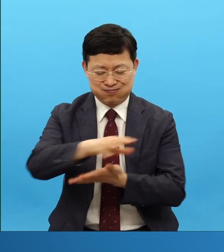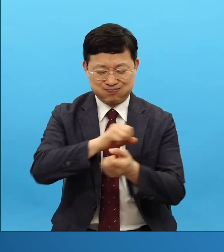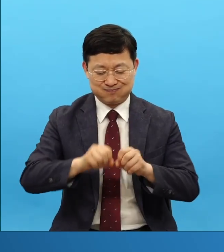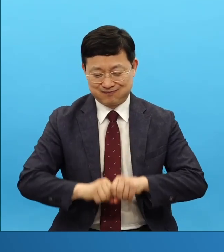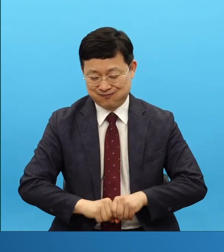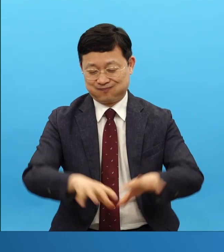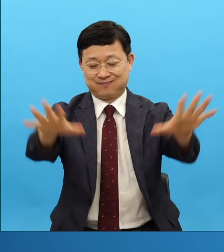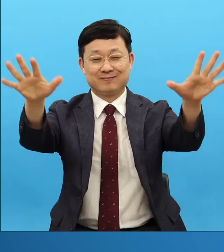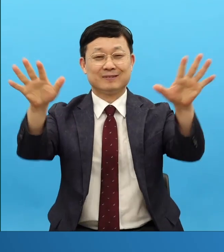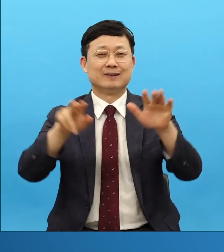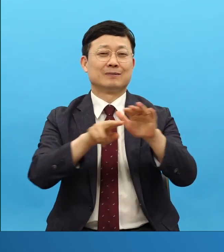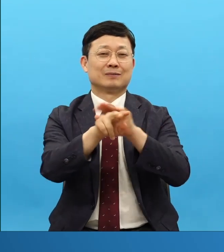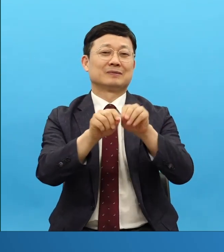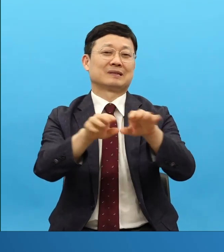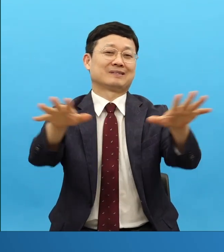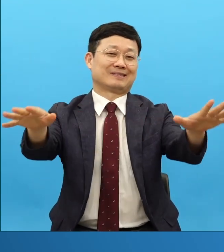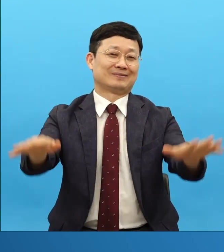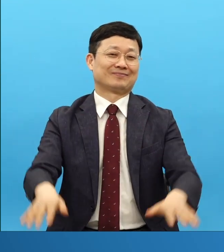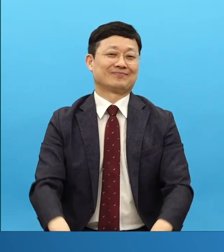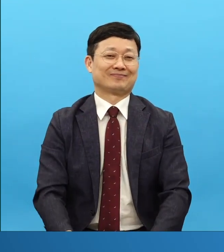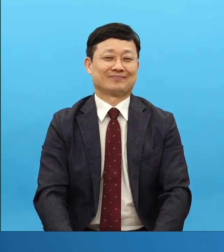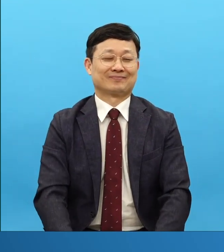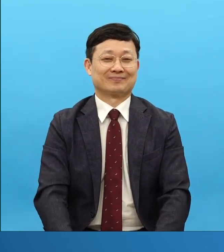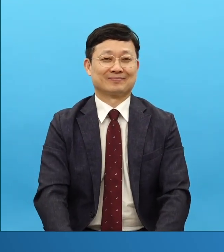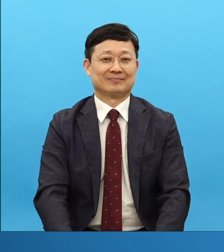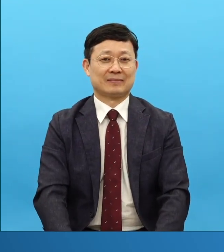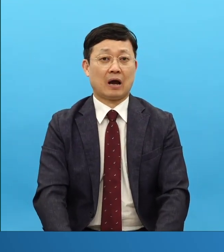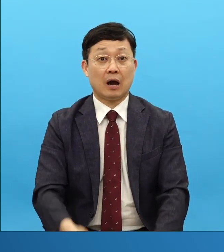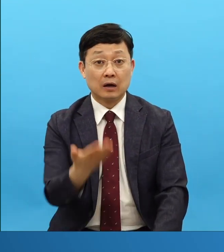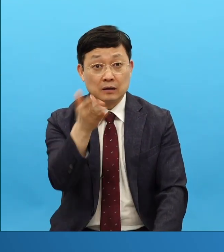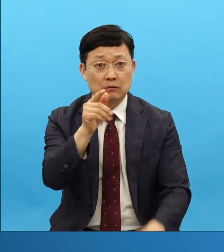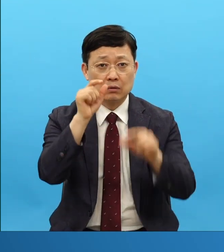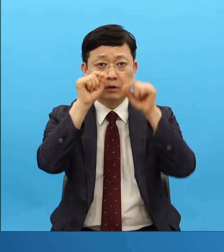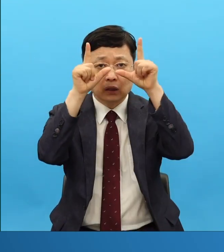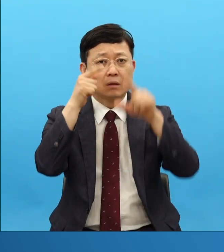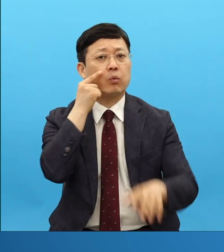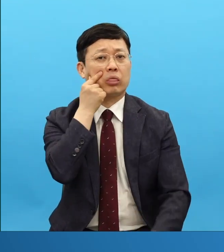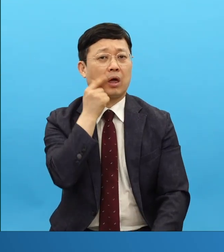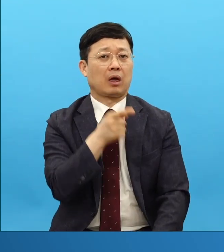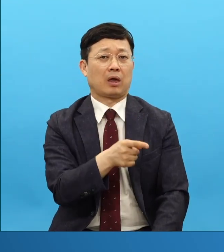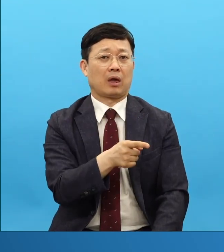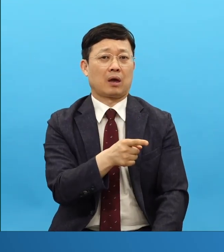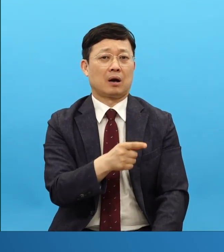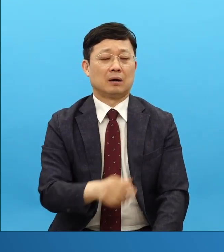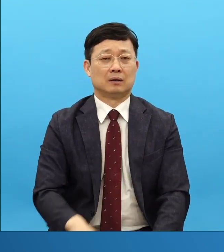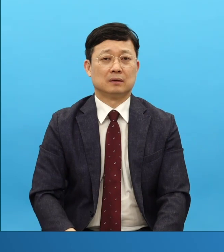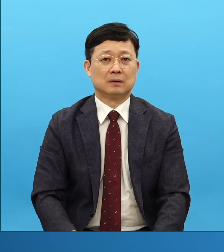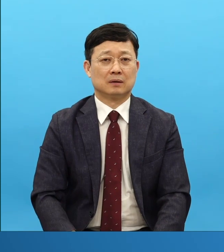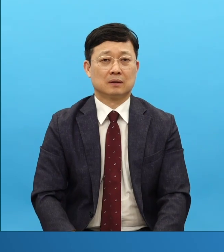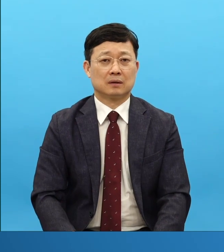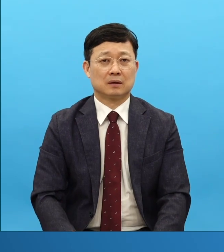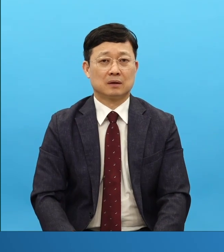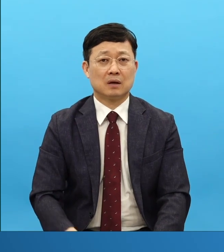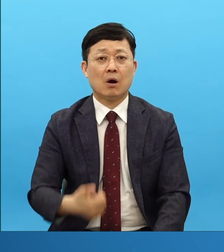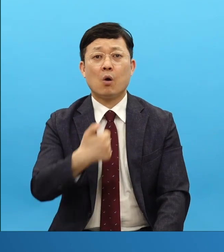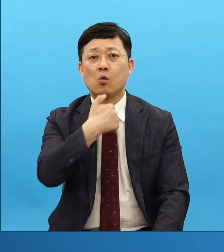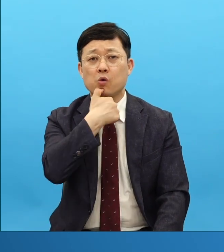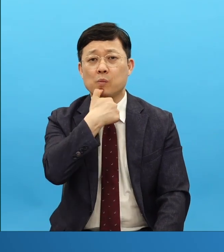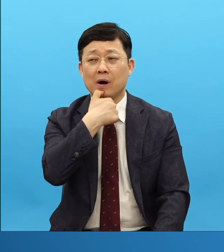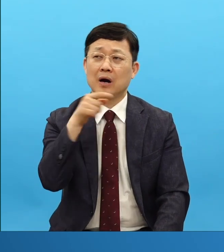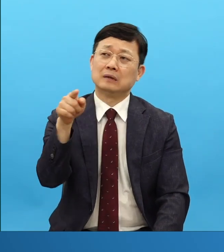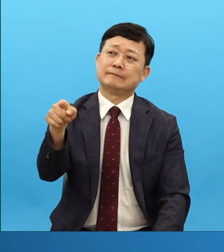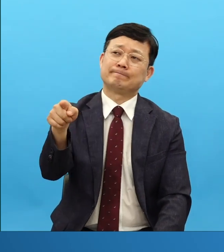them second chances over and over again. That's why at the end He just scattered them all 그래도 안 돼. throughout. And it still didn't work. 그러니까 이 또 보니 또 로마가 설치네